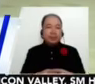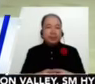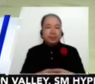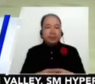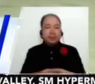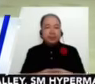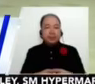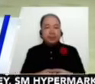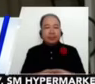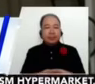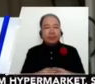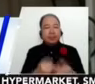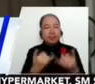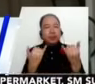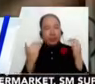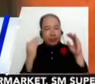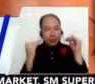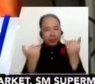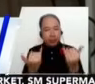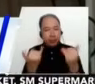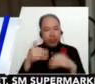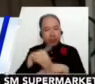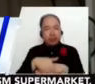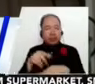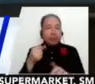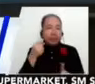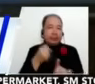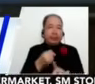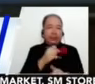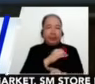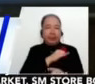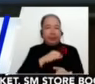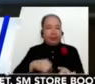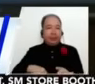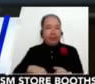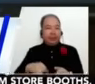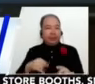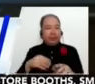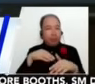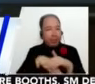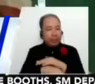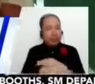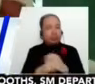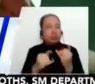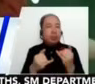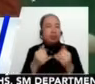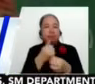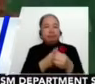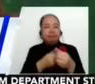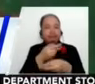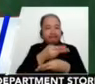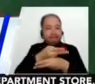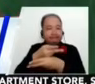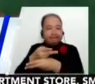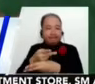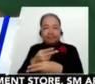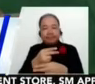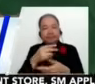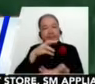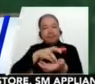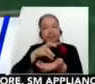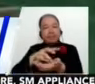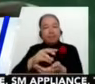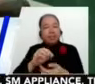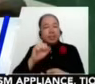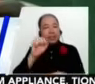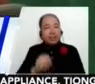Inaasahan ngayong gabi, magla-landfall ang Bagyong Christine sa Isabela. Mahigpit na binabantayan ng mga otoridad ang mga bayan sa southern at northern part dahil sa